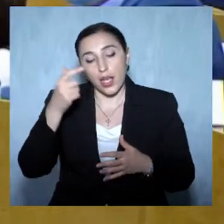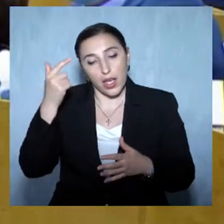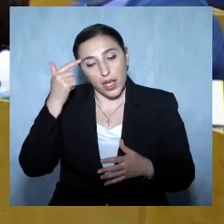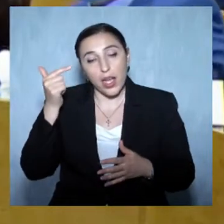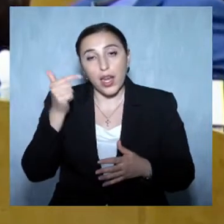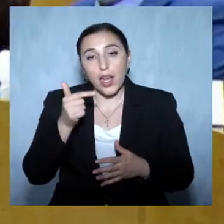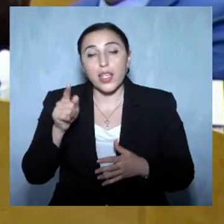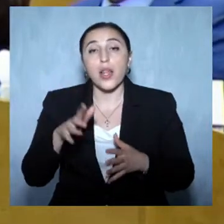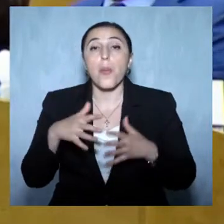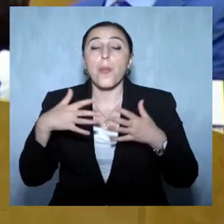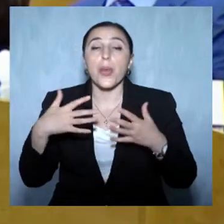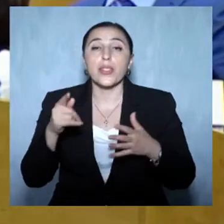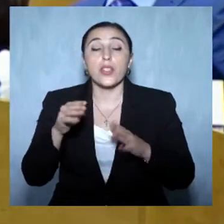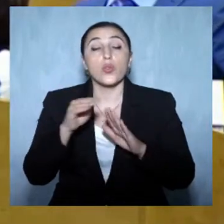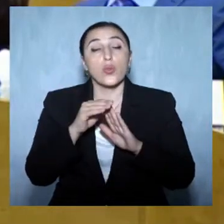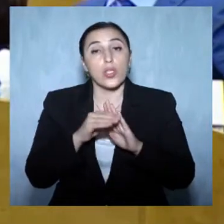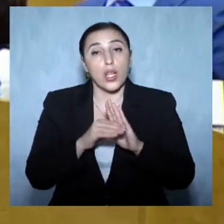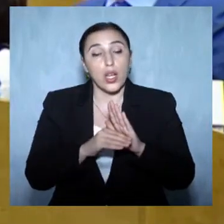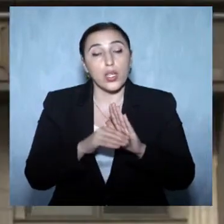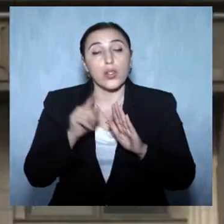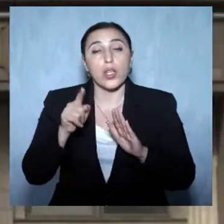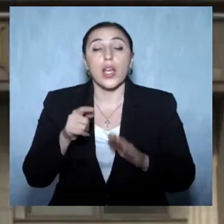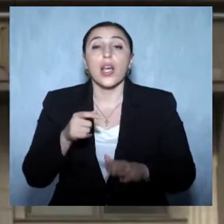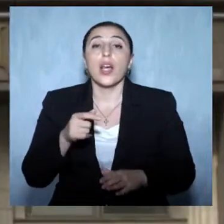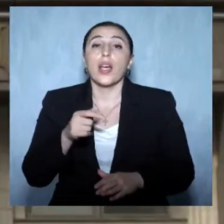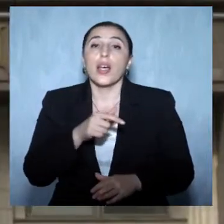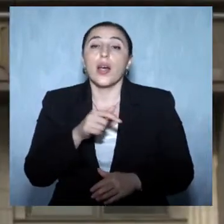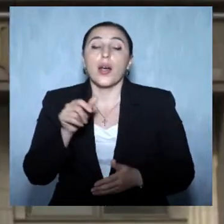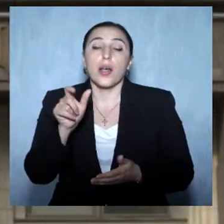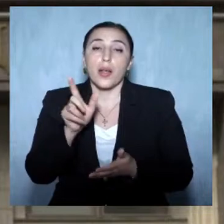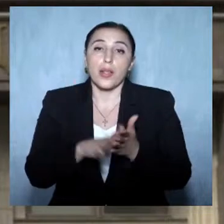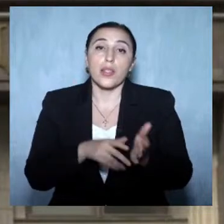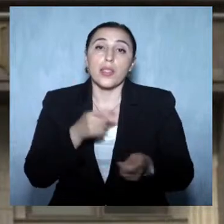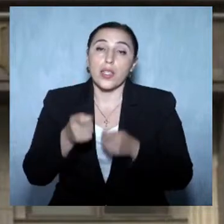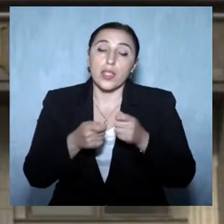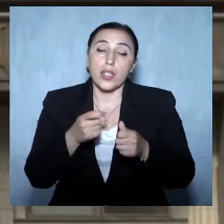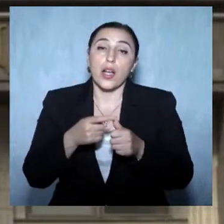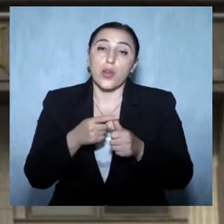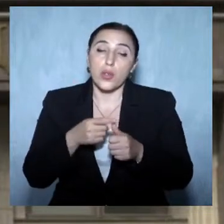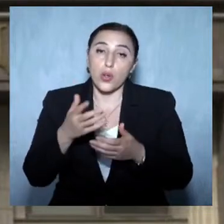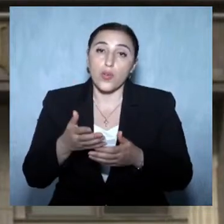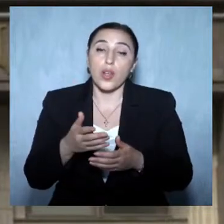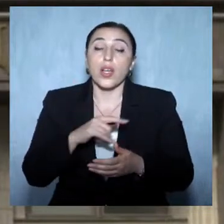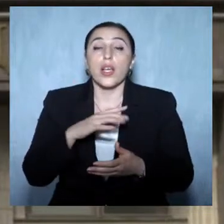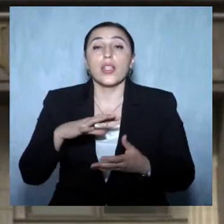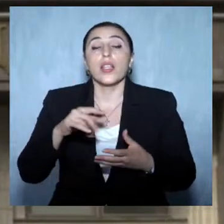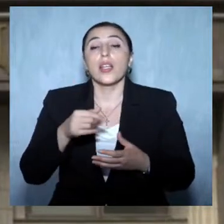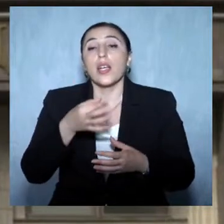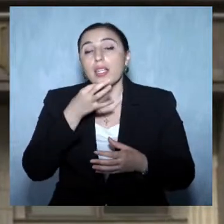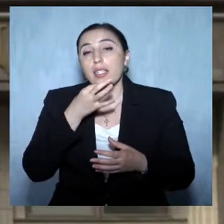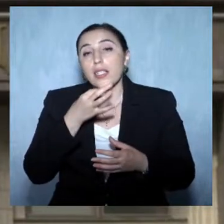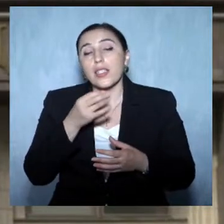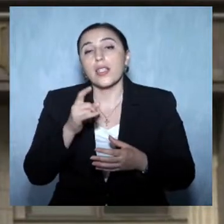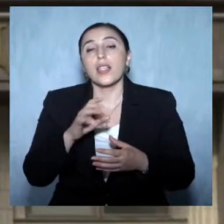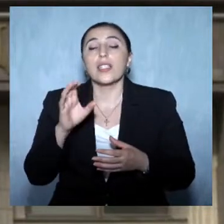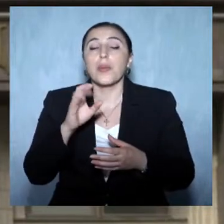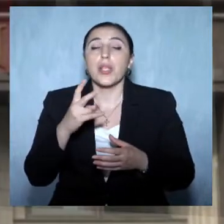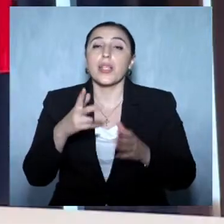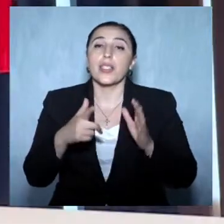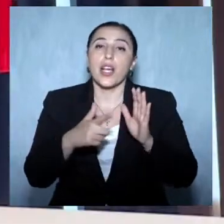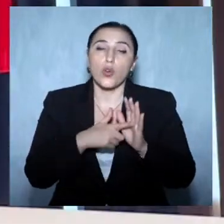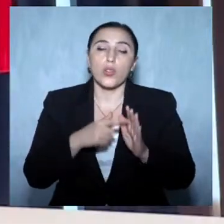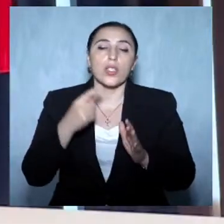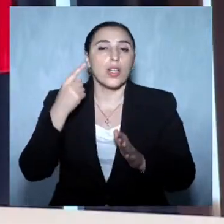բերում է միայն մեծ ամասնական ծությակներով անցլող թեքնացուների։ Պետ դում է անդրություներին նախնական արդյունքները հայտնի կլինեն սեպտեմբերի 20